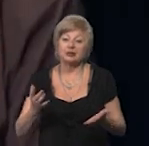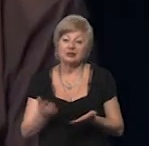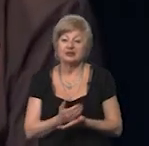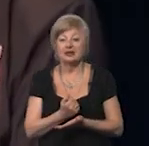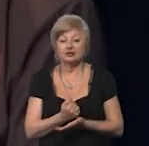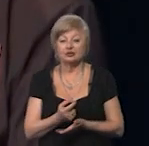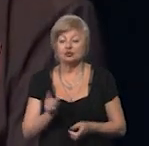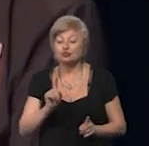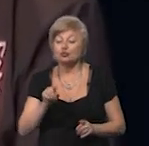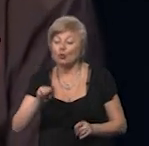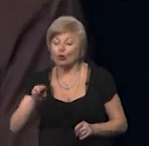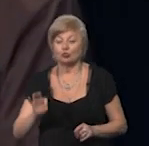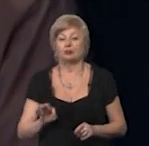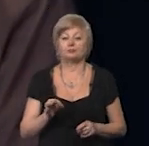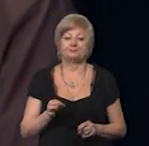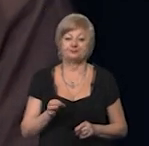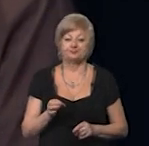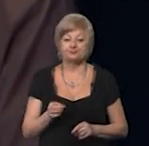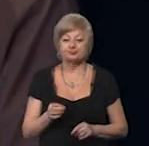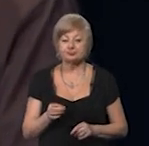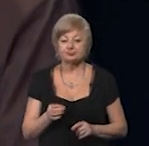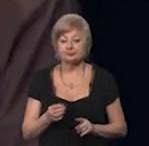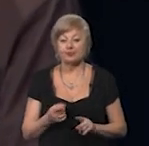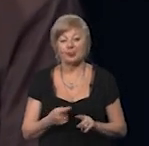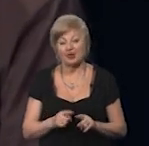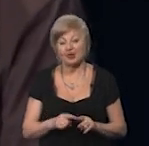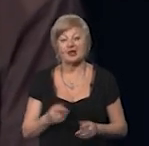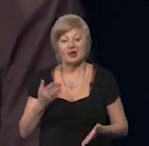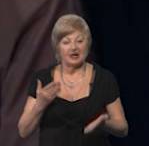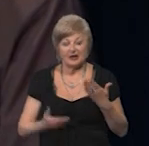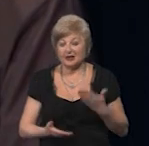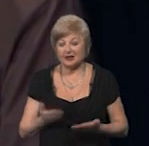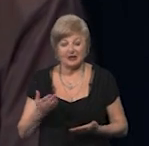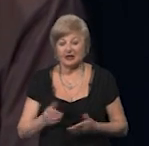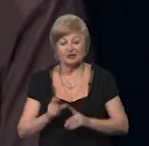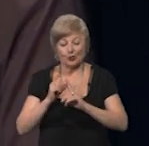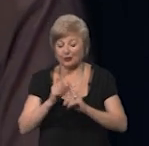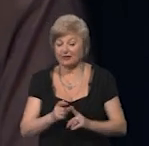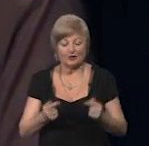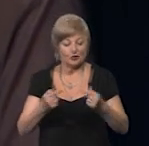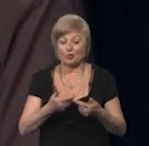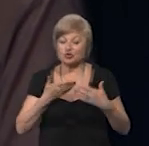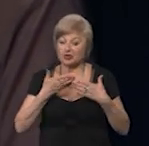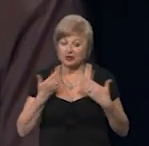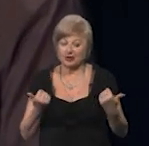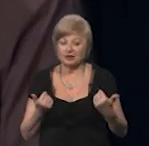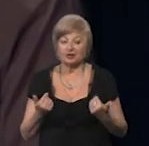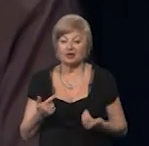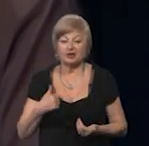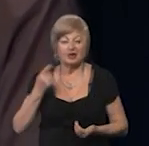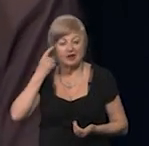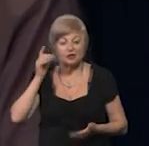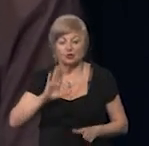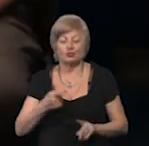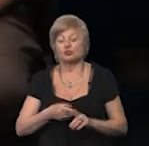посаді маленькій, але ну, така думка. Так що однозначної відповіді нема. На сьогоднішній день я не думаю, що це